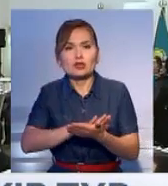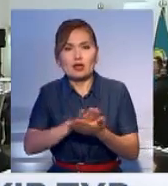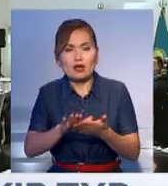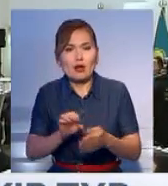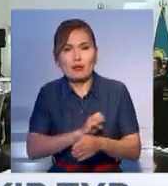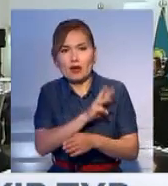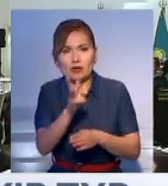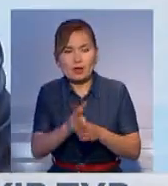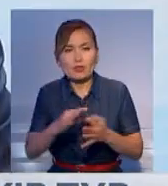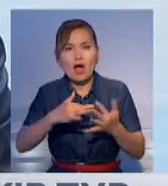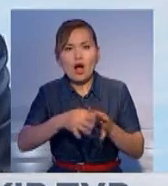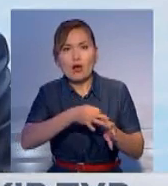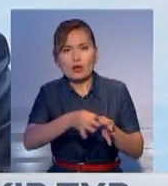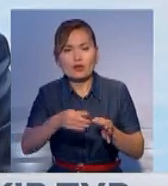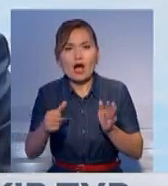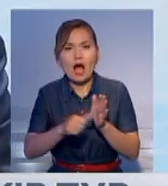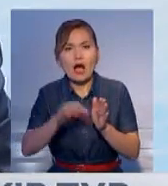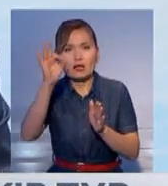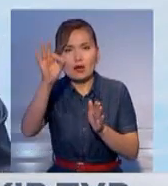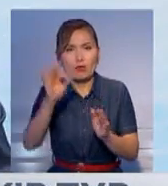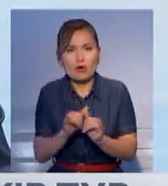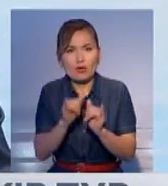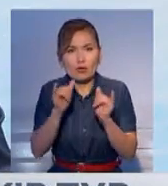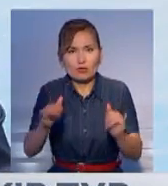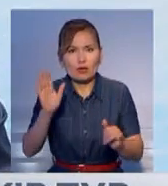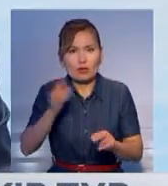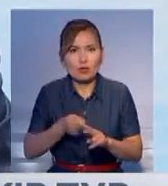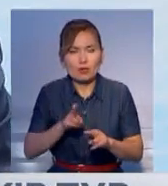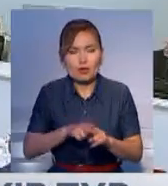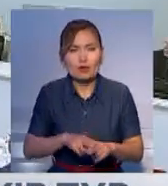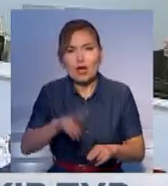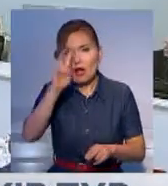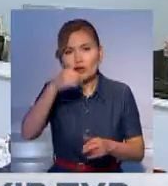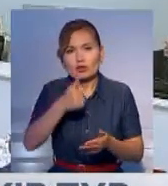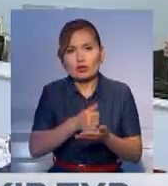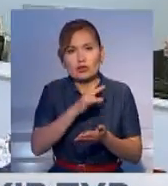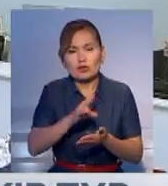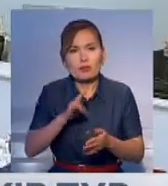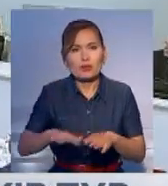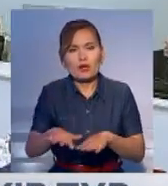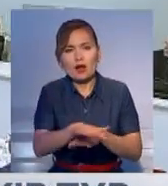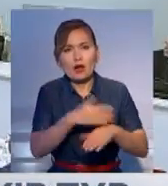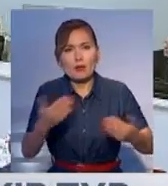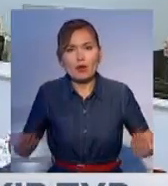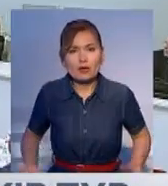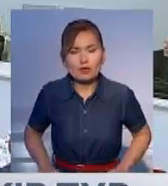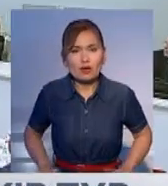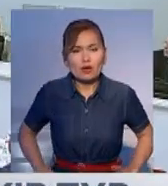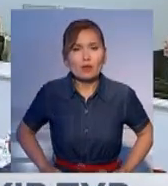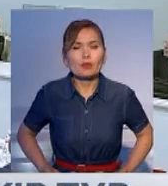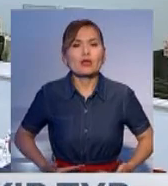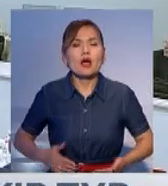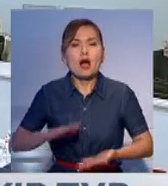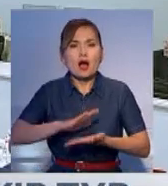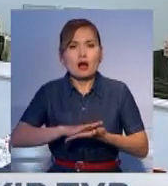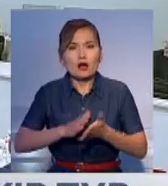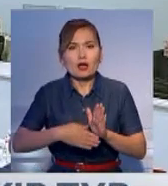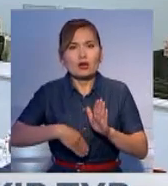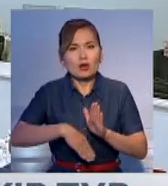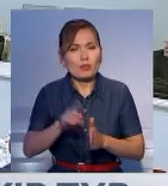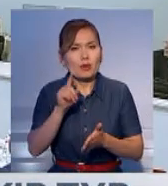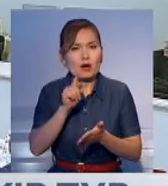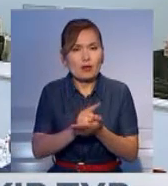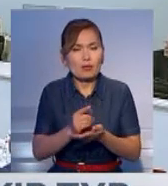алмай отырған ауылдардың саны 6%-ға азаяды деп отыр. Бұл ретте Нұрсұлтан Назарбаев халықтың өмір сүруіне қолайлы жағдай жасау басты міндет